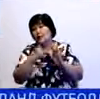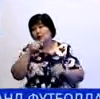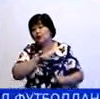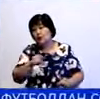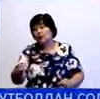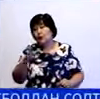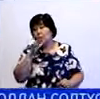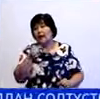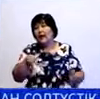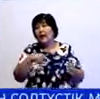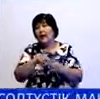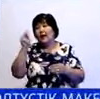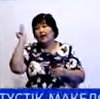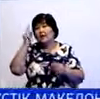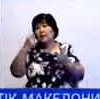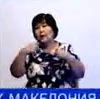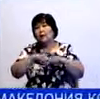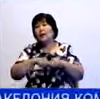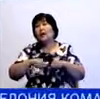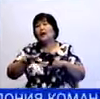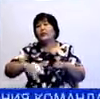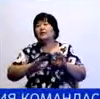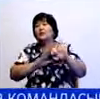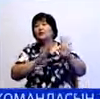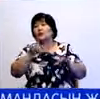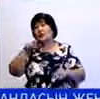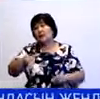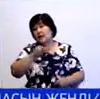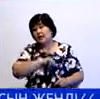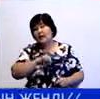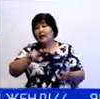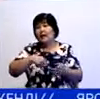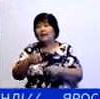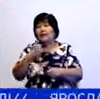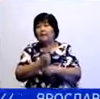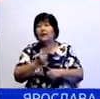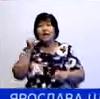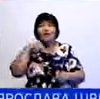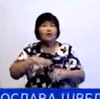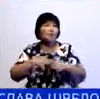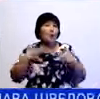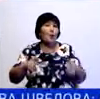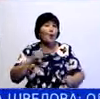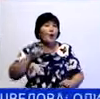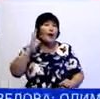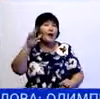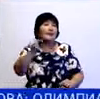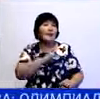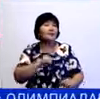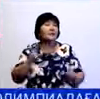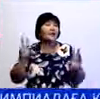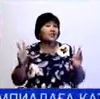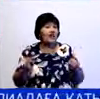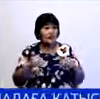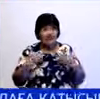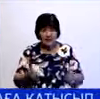osu uaqtka deyin qalalıq bilim bölümü başısının orınbasarı lavazımında boldı. Şahar başısı tajiribesi mol mamanın aldığı kızmetine sättilik